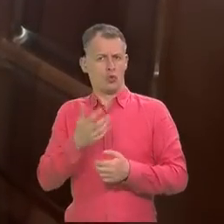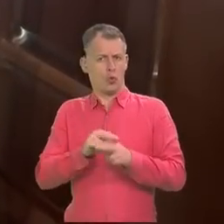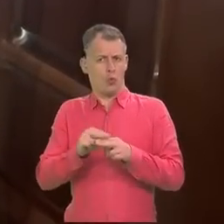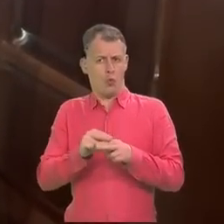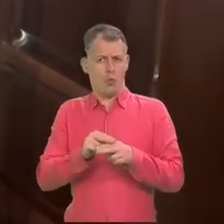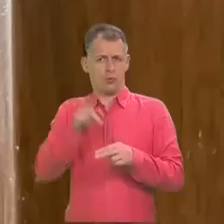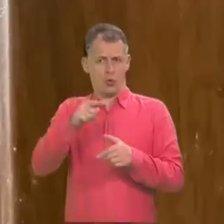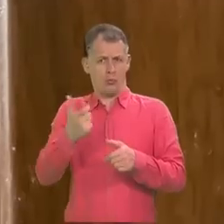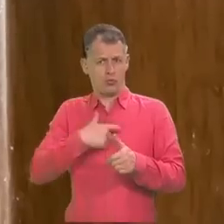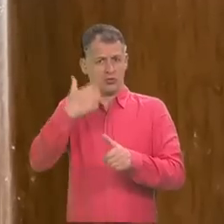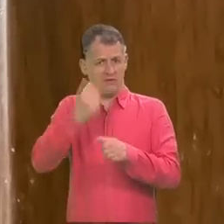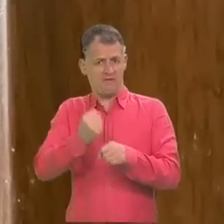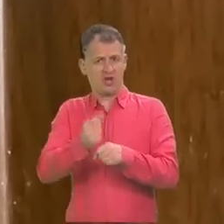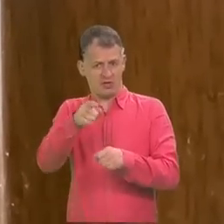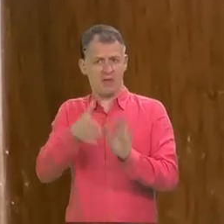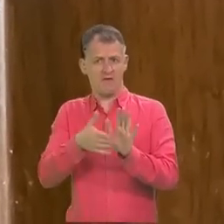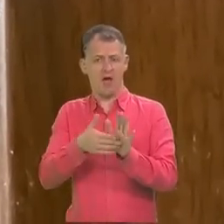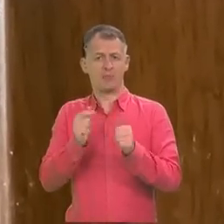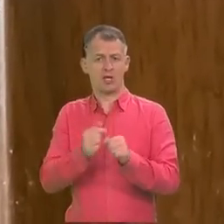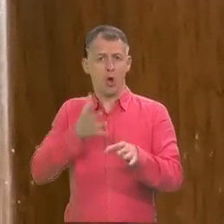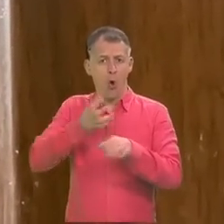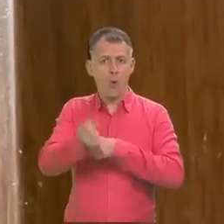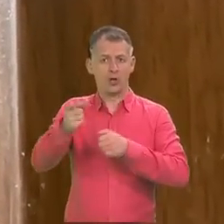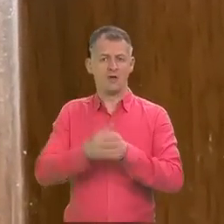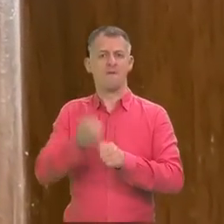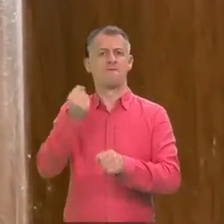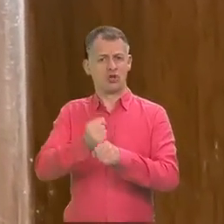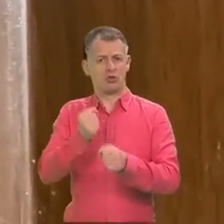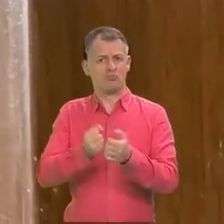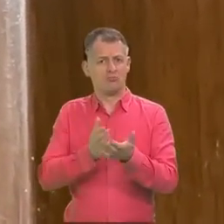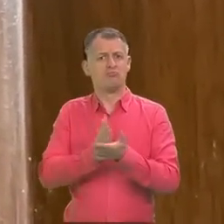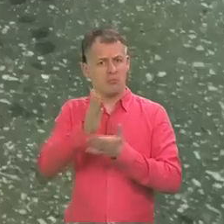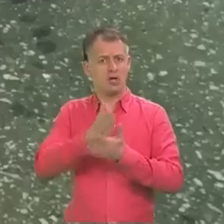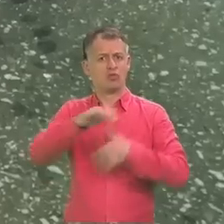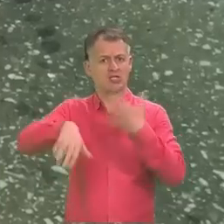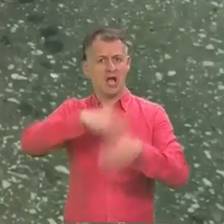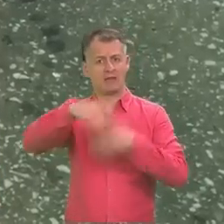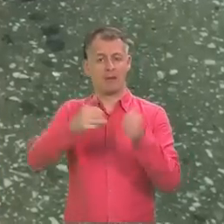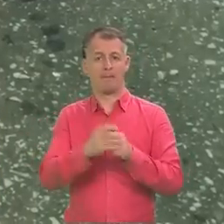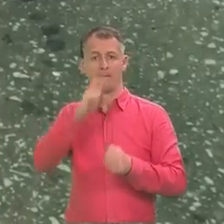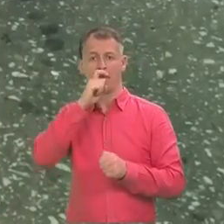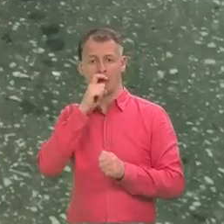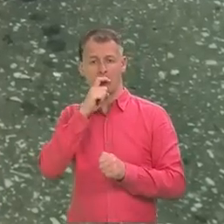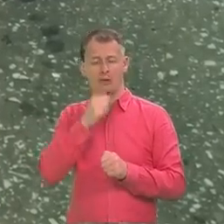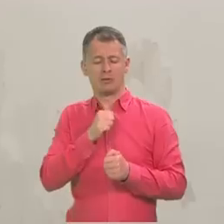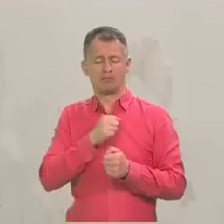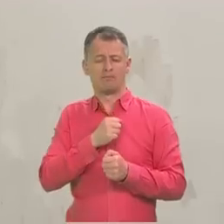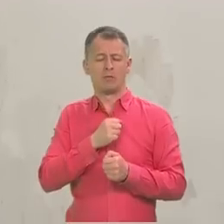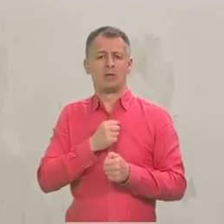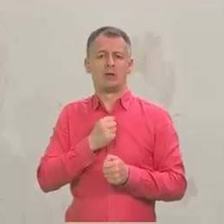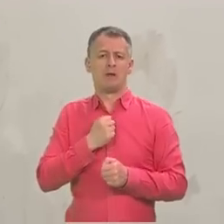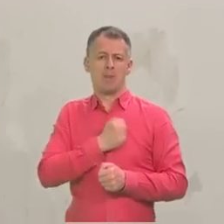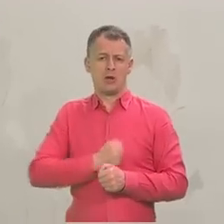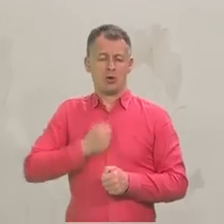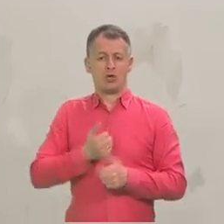și așa e ceva. Și făceau, într-adevăr, făceau scandaluri des. Cuprins de remușcări, bărbatul a ieșit în stradă și a mărturisit fapta